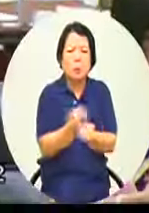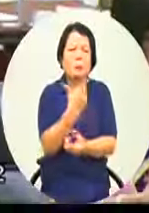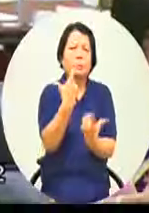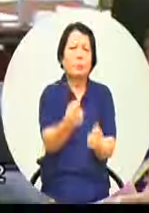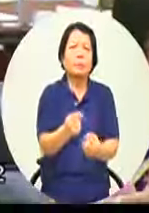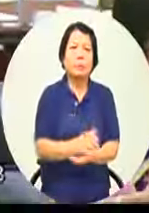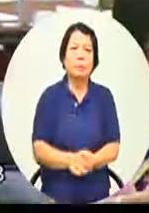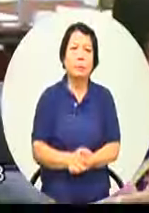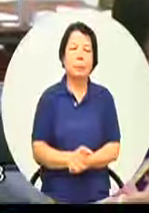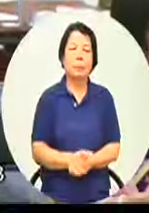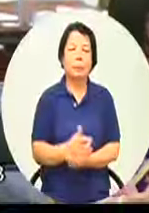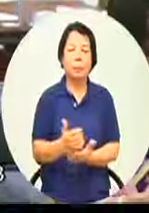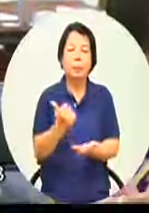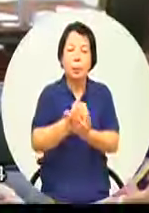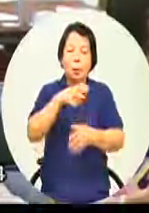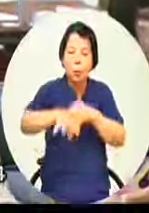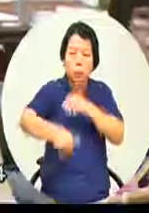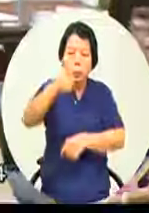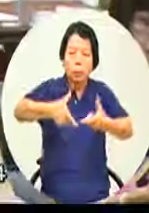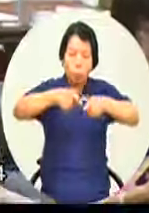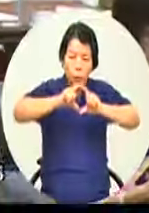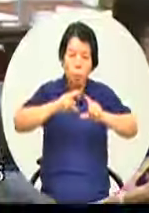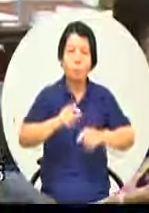做个回答？ 好，请局长答复。